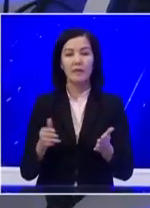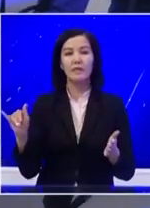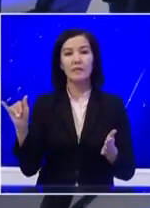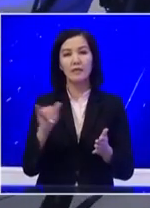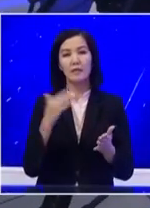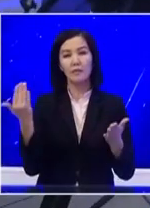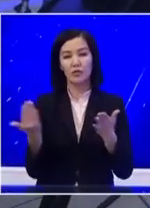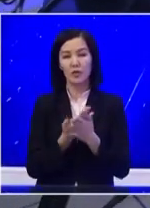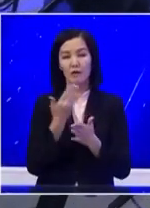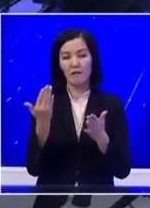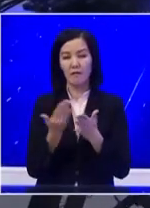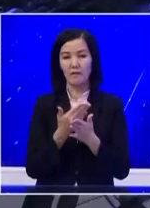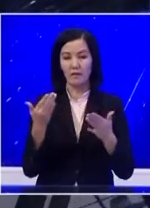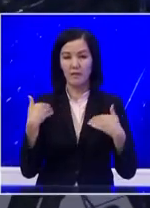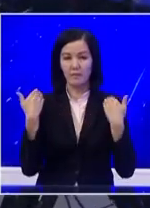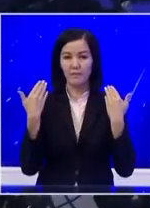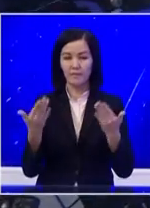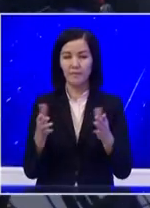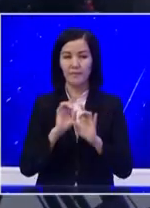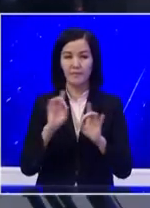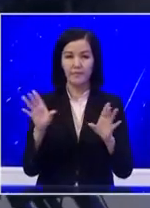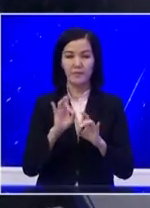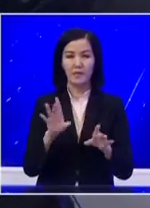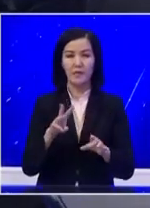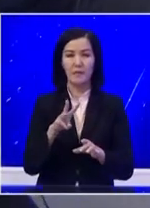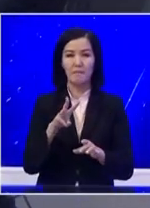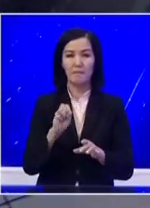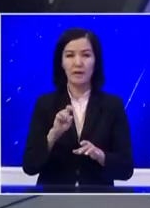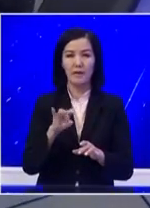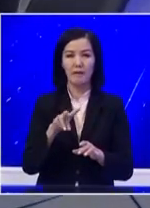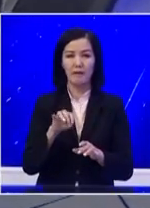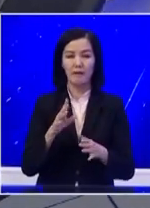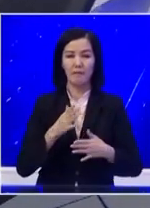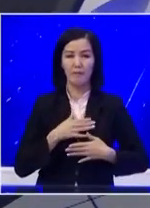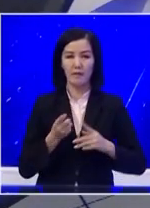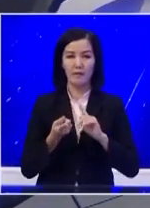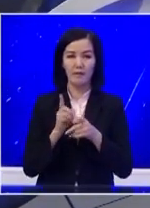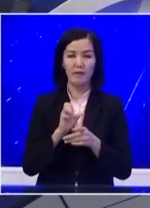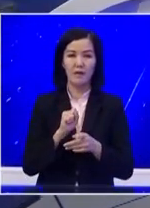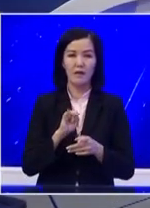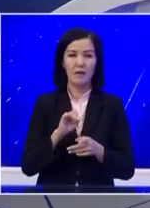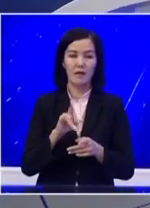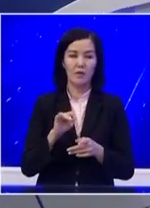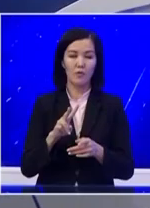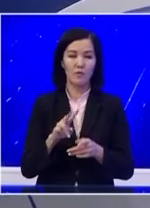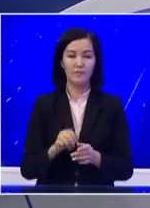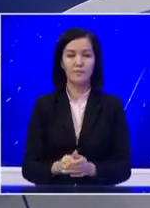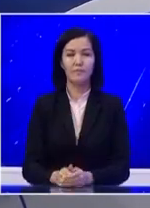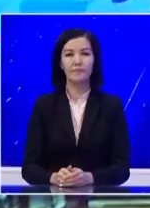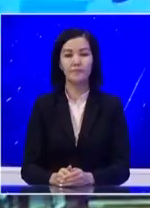Армысыздар, қымбатты көрермен, Жетісу арнасының тікелей эфирінде жаңалықтар, студияда Марлен Айдарханұлы, суырда аудармада Айгүл Жұмашқызы.